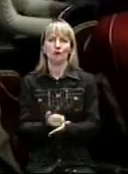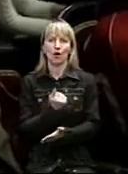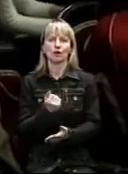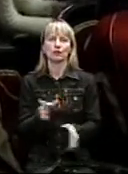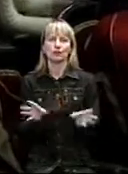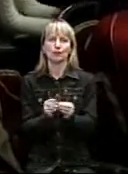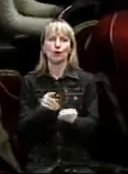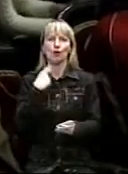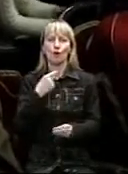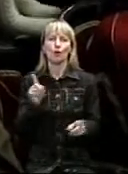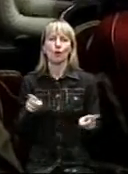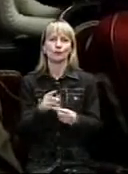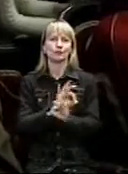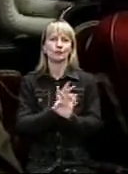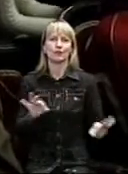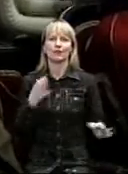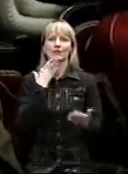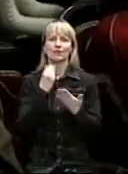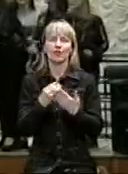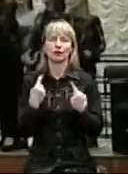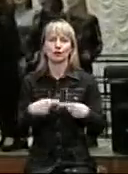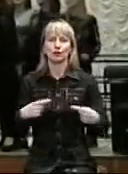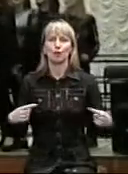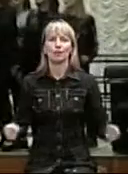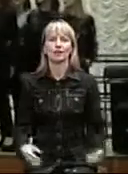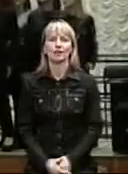мову, адже музика прекрасна у своєму різноманітті.